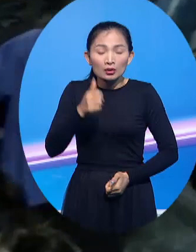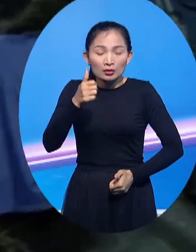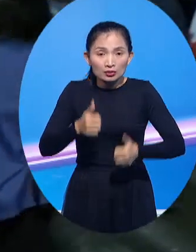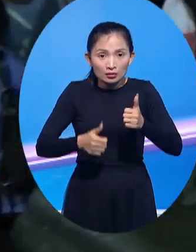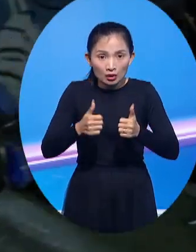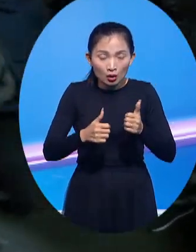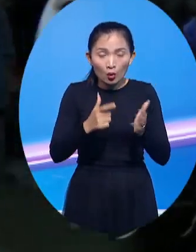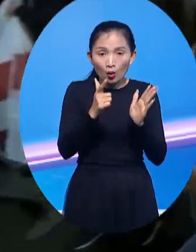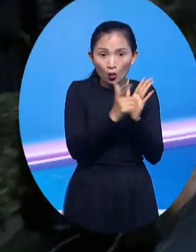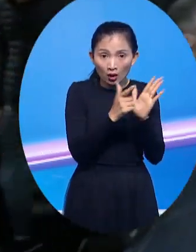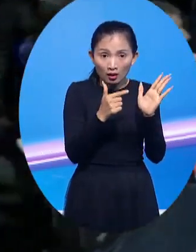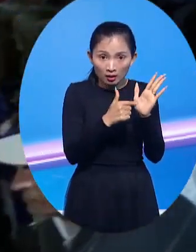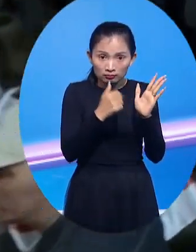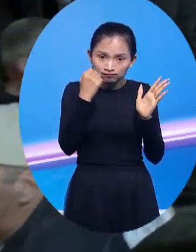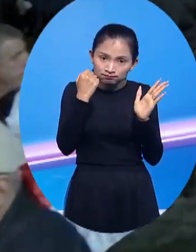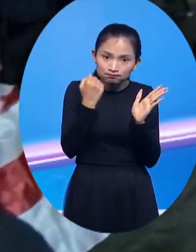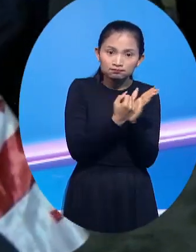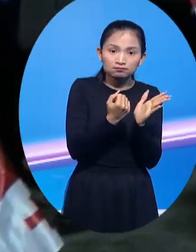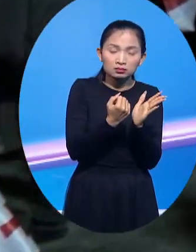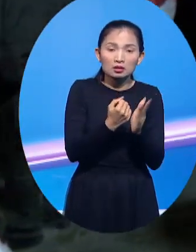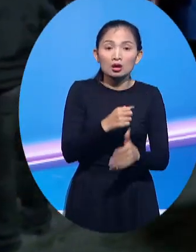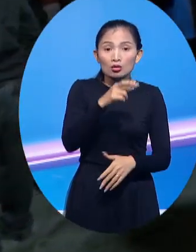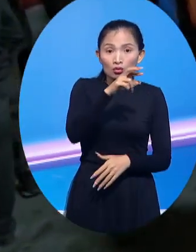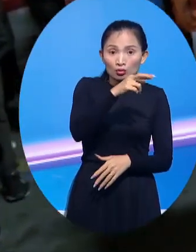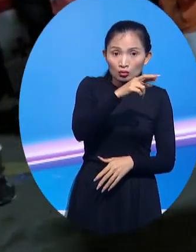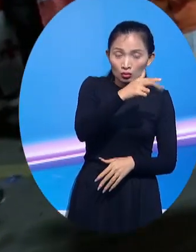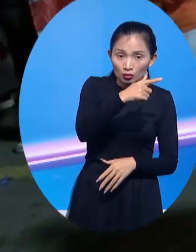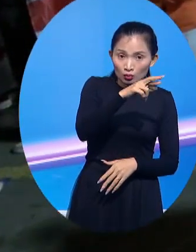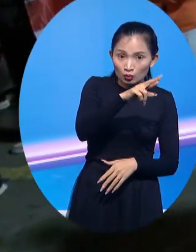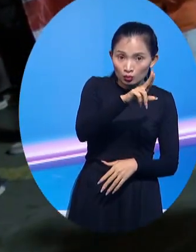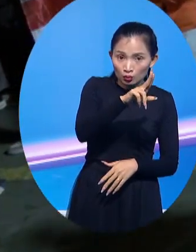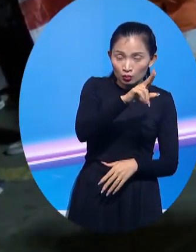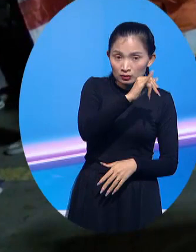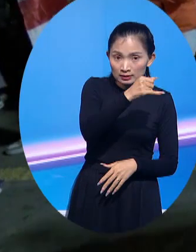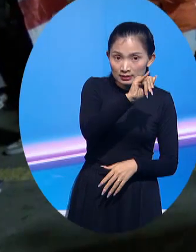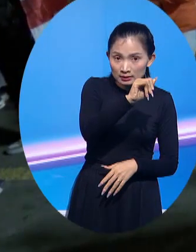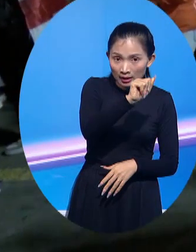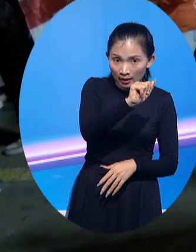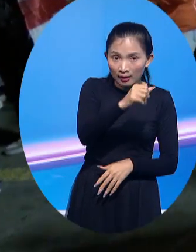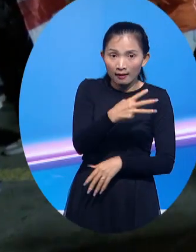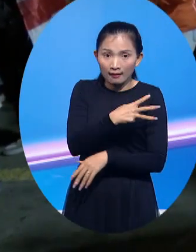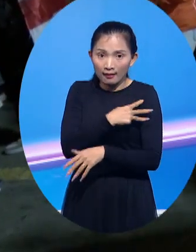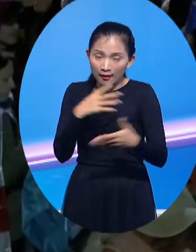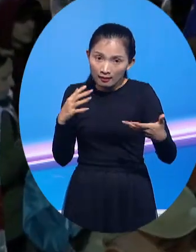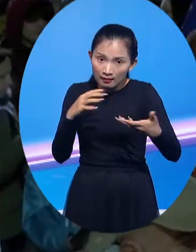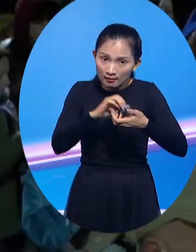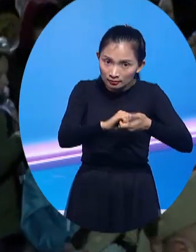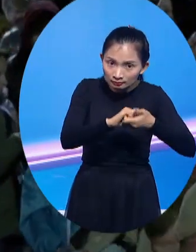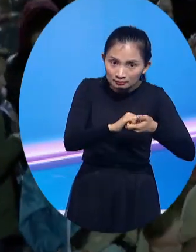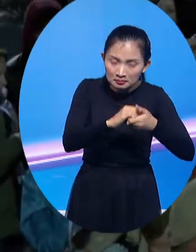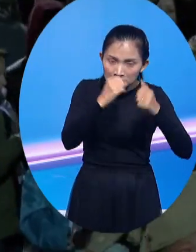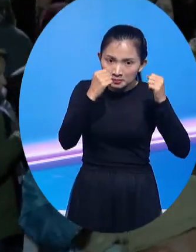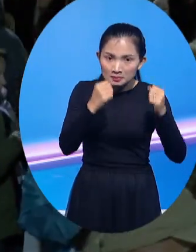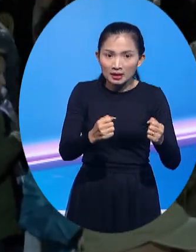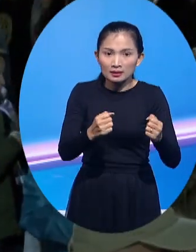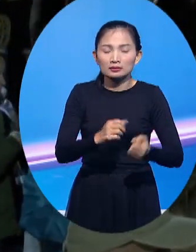dự luật này yêu cầu các cá nhân và tổ chức trong đó có báo chí truyền thông và tổ chức phi chính phủ khi nhận trên 20 ph kinh phí